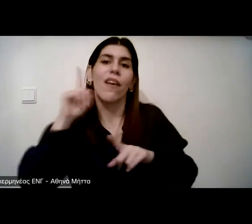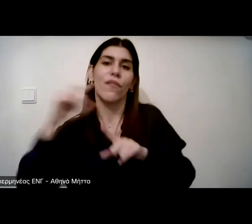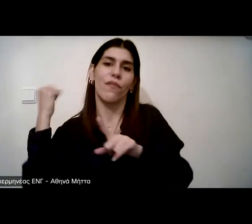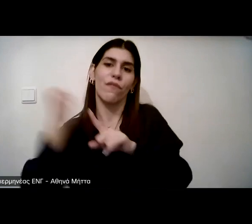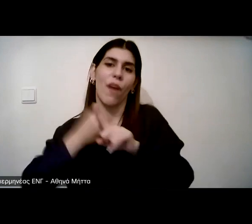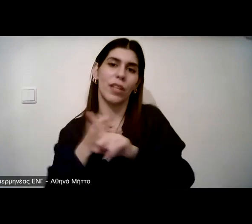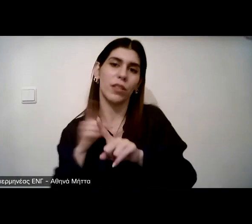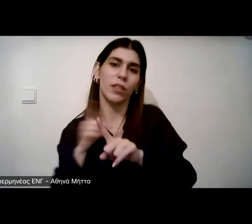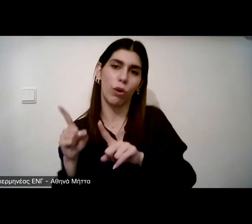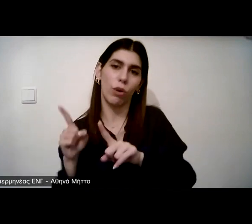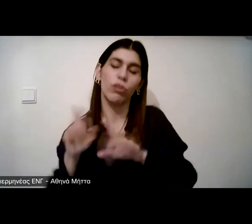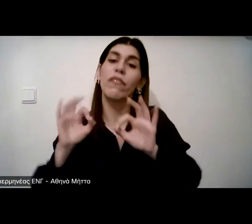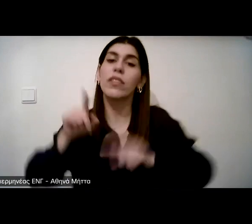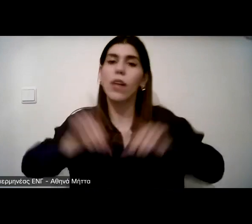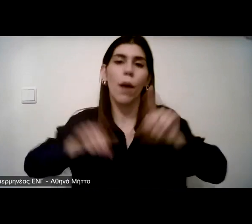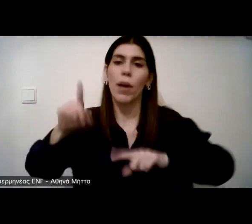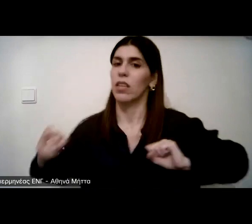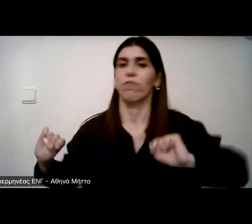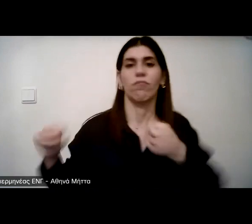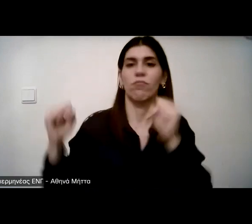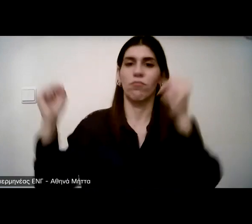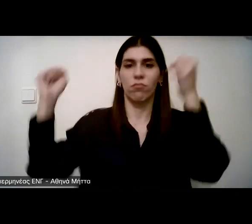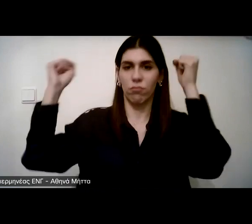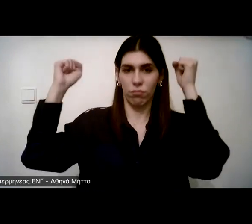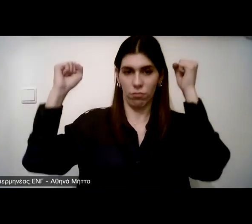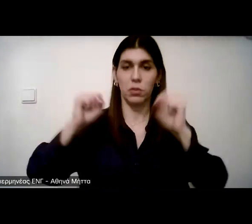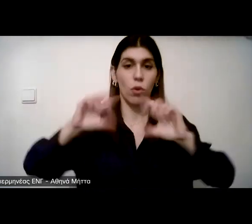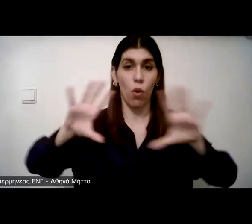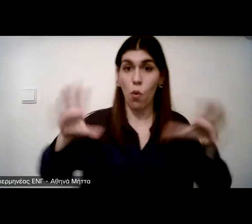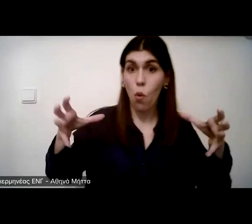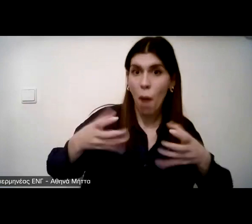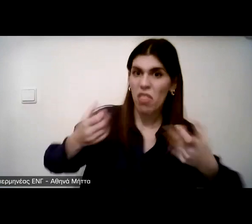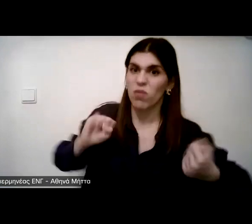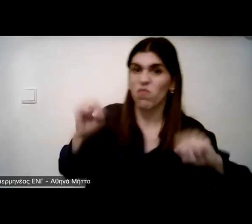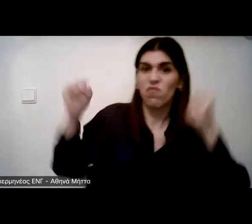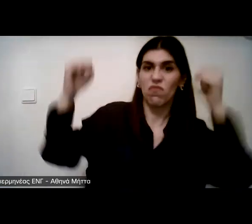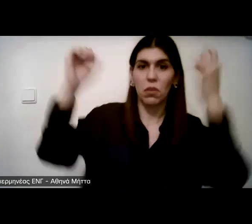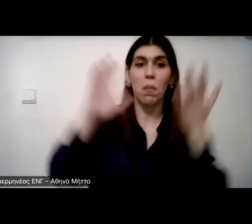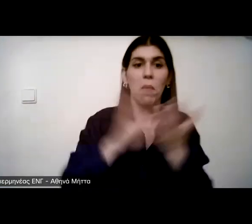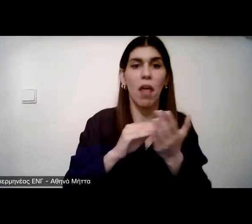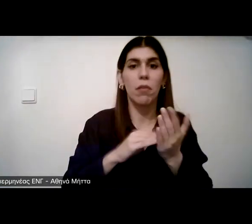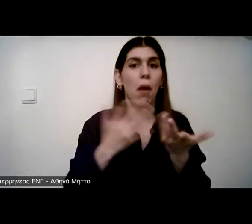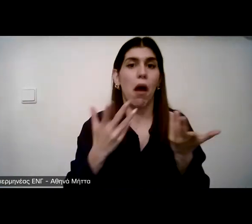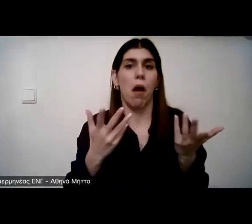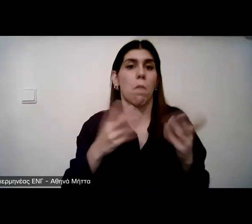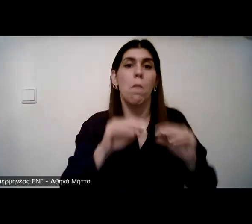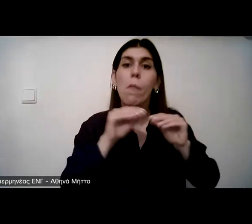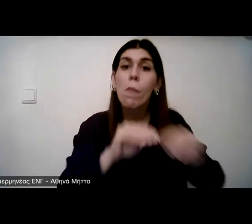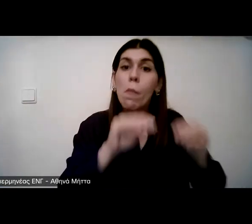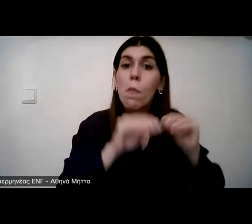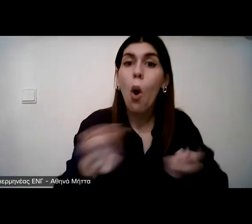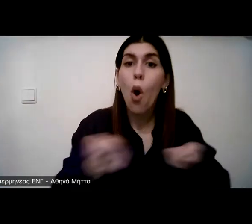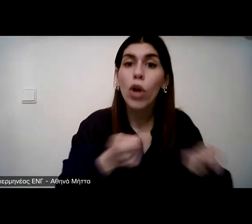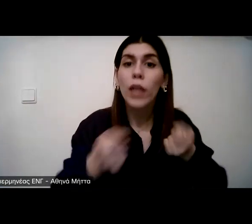και από αρνητικές αντιδράσεις, τόσο συλλογικές, παραδείγματος χάρη ανώτατοι μορφωτικοί οργανισμοί, έχουμε την